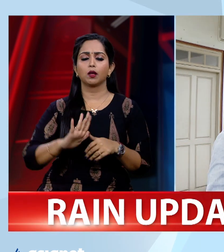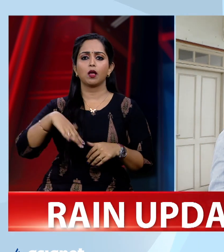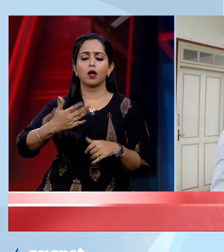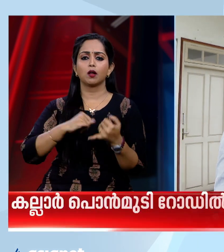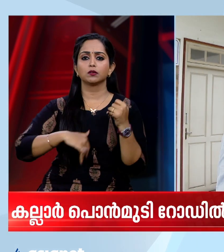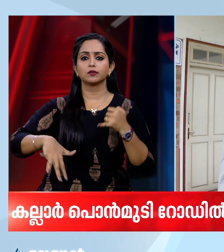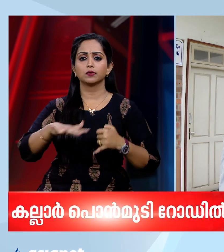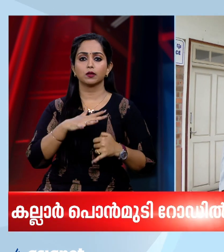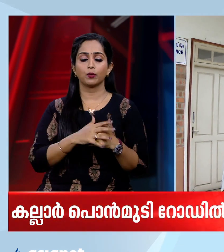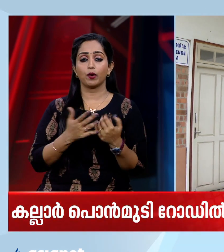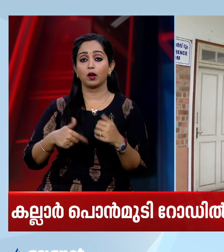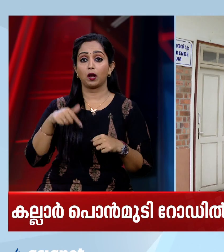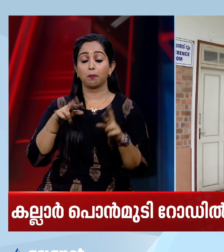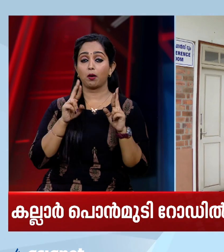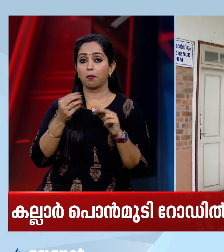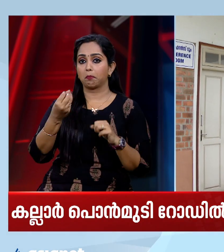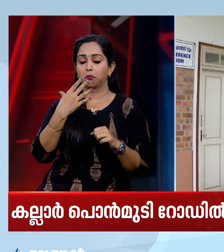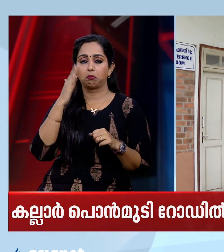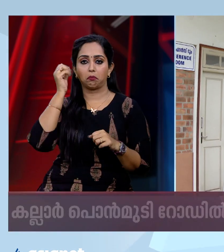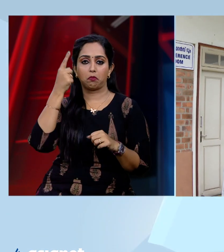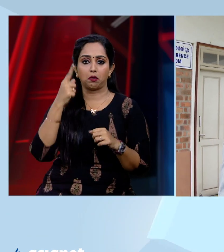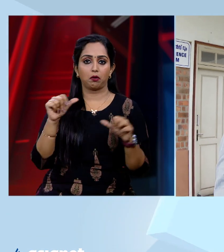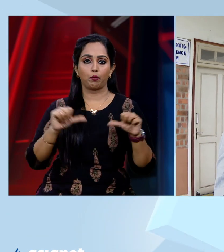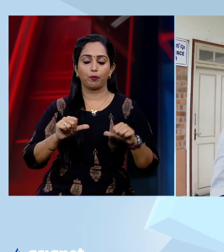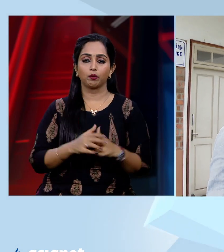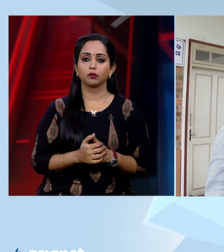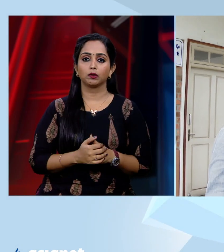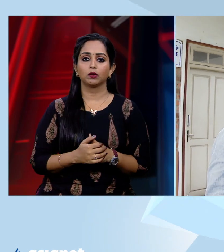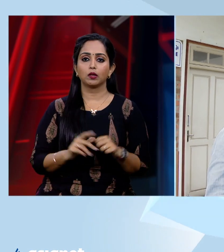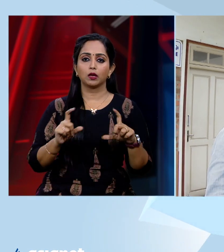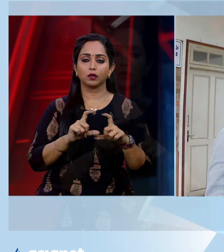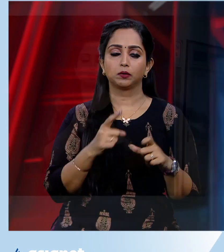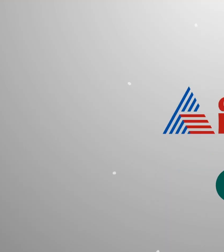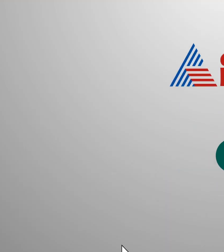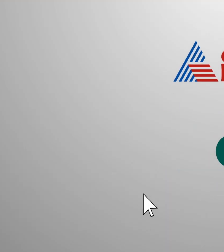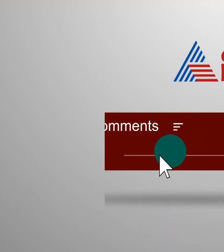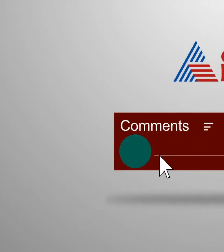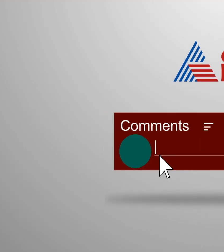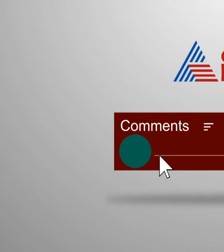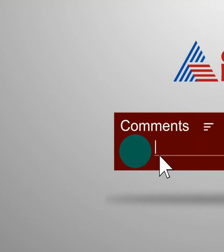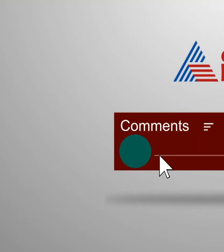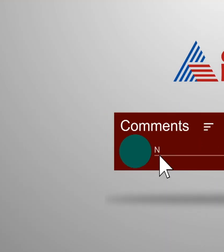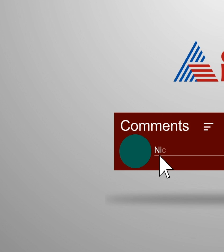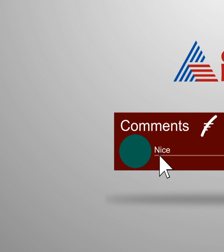സാഹചര്യം നമ്മൾക്കിപ്പോൾ പ്രവചിക്കാനായി സാധിച്ചിട്ടില്ല കൃത്യതയോടുകൂടി.